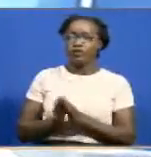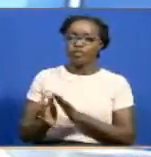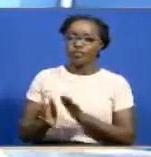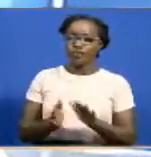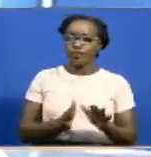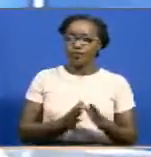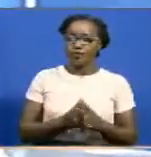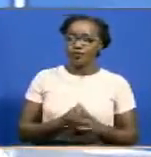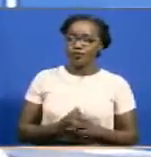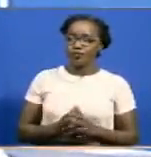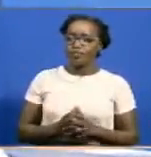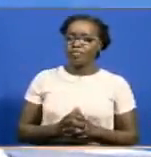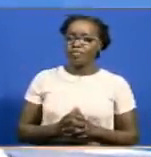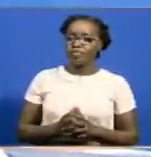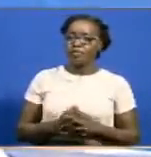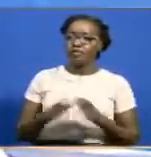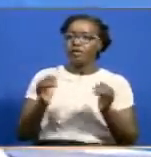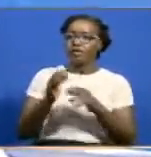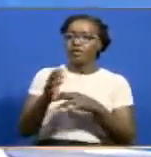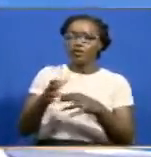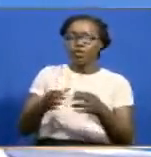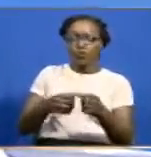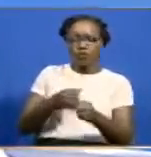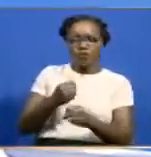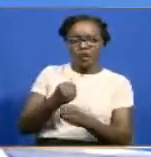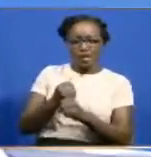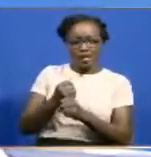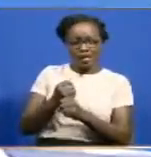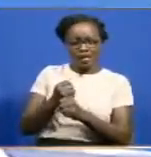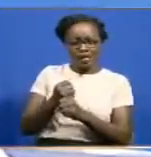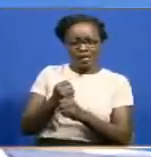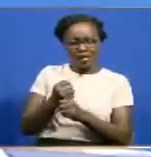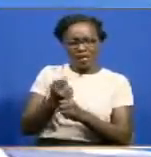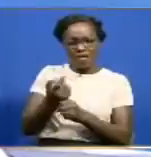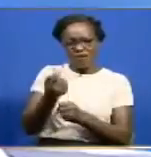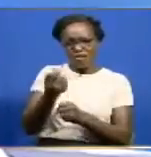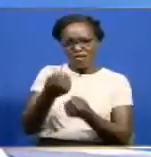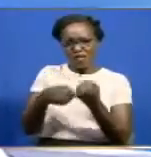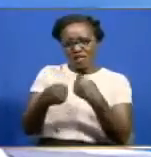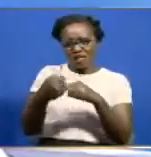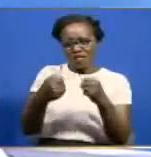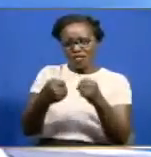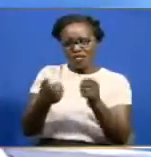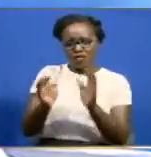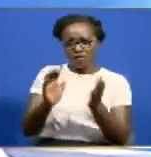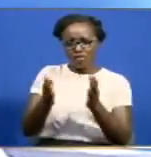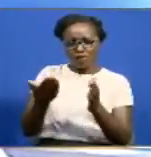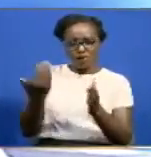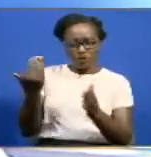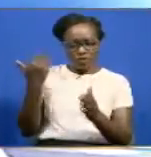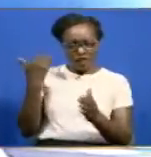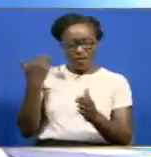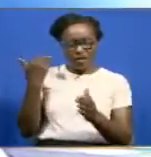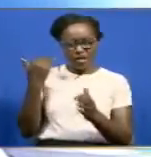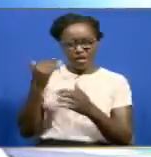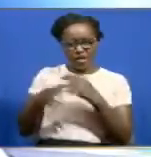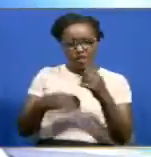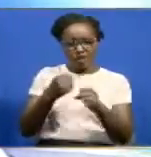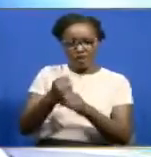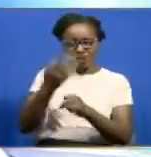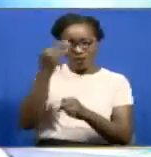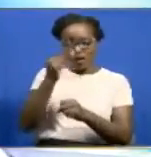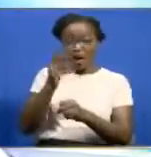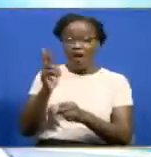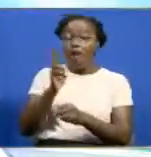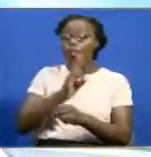Tukiendelea mtazamaji, ni kwa mwaka mpya unakaribia kwa shughuli chache ikilinganishwa na miaka ya awali kwa sababu ya masharti makali ya kukabiliana